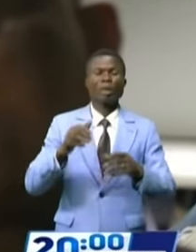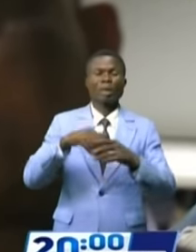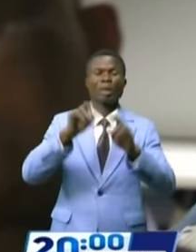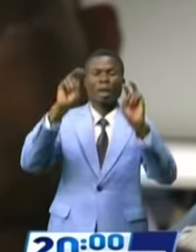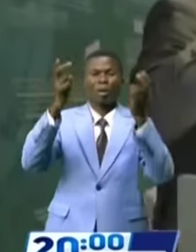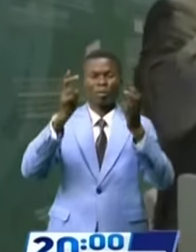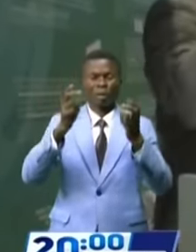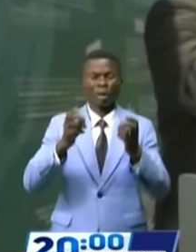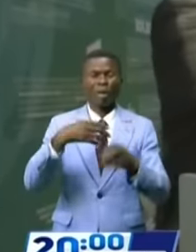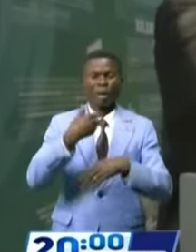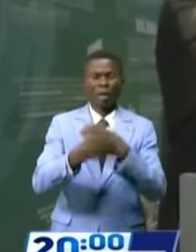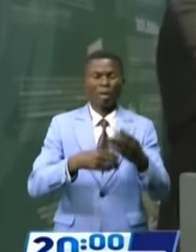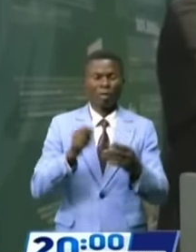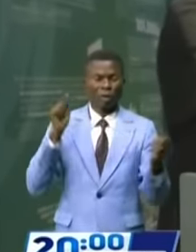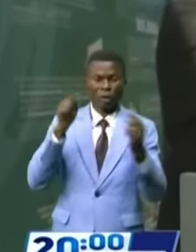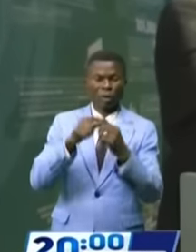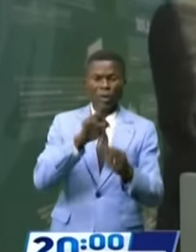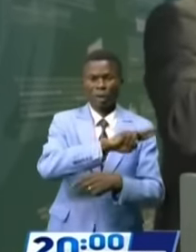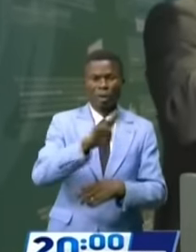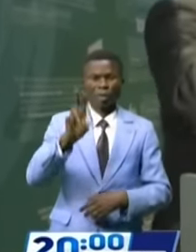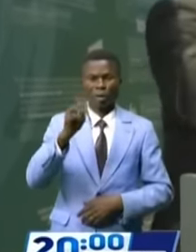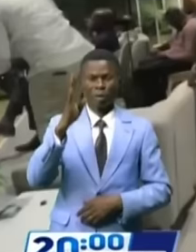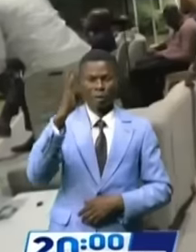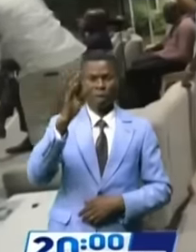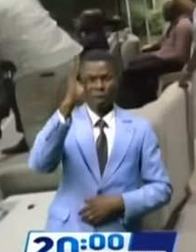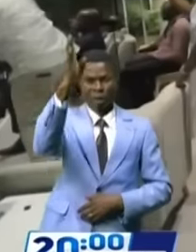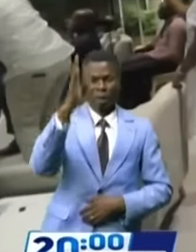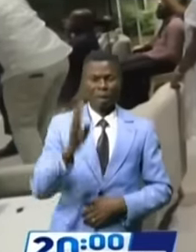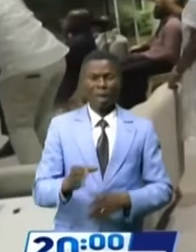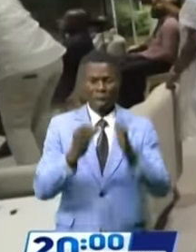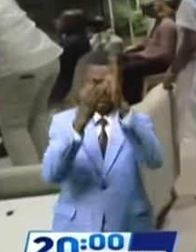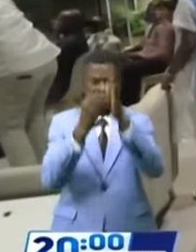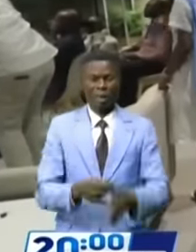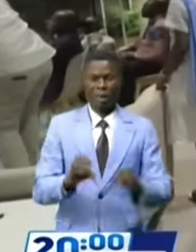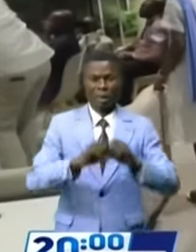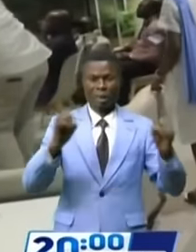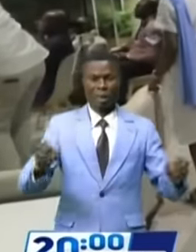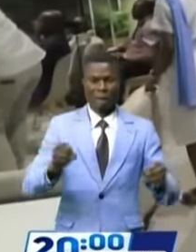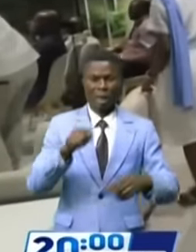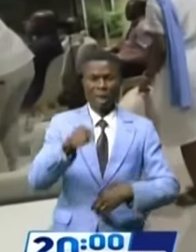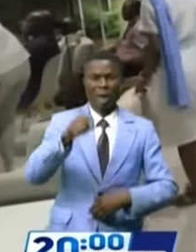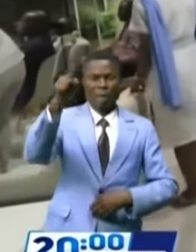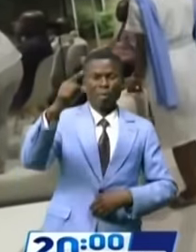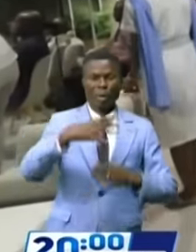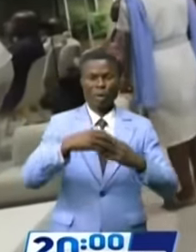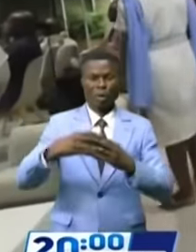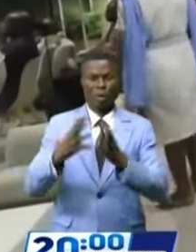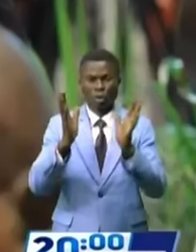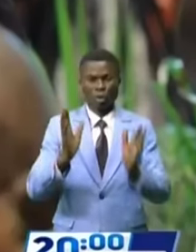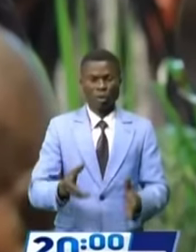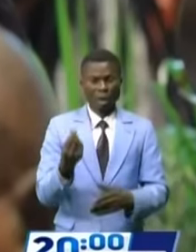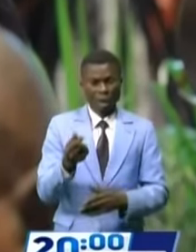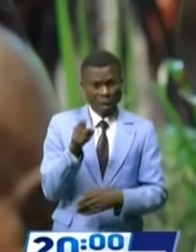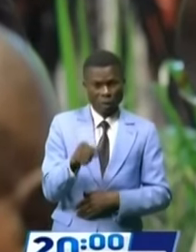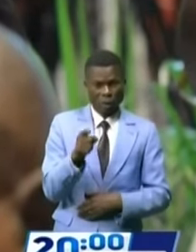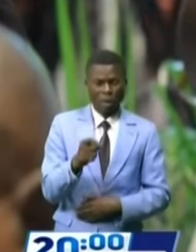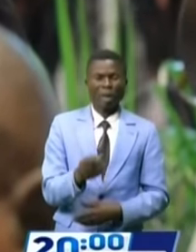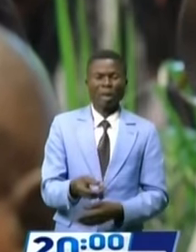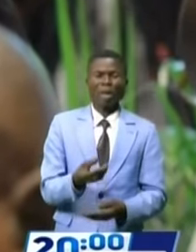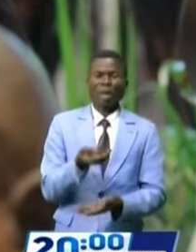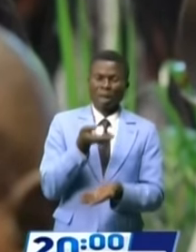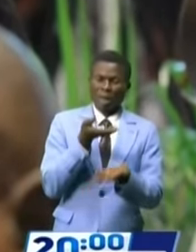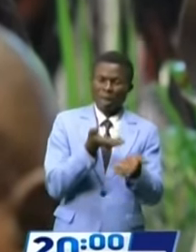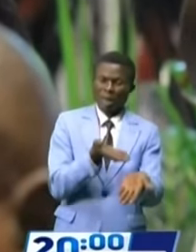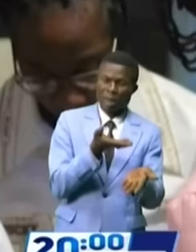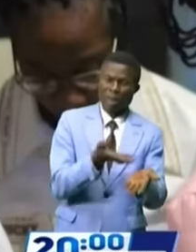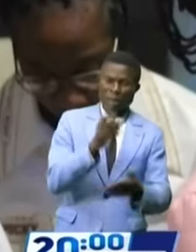compte mobiliser d'ici 2025 750 millions de dollars américains. Ces fonds vont servir à financer